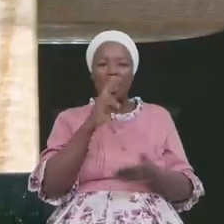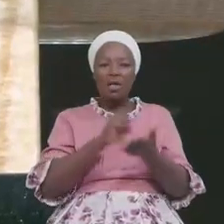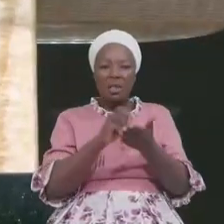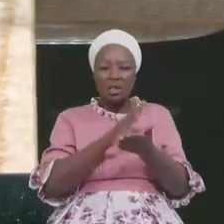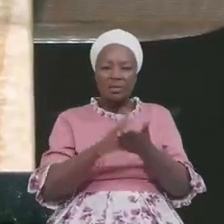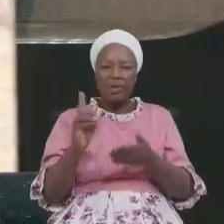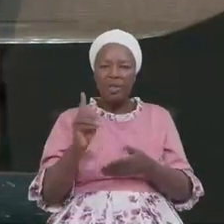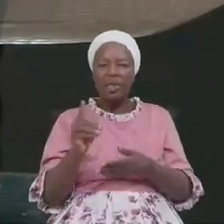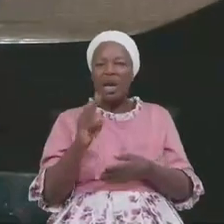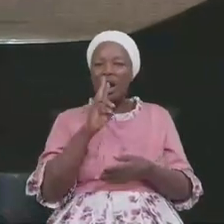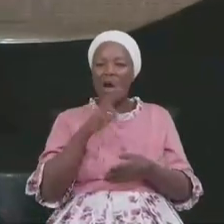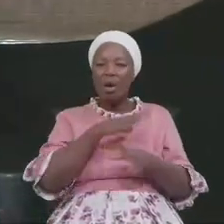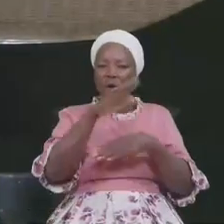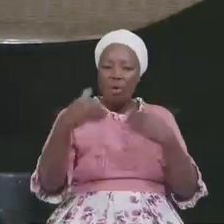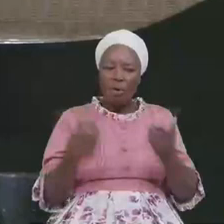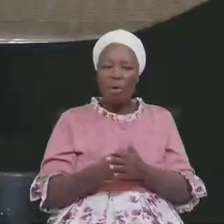d'un seul.